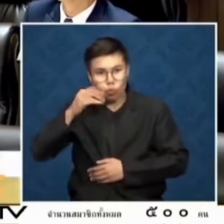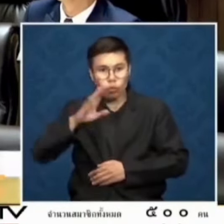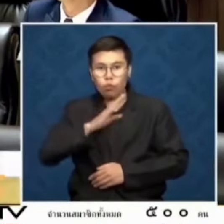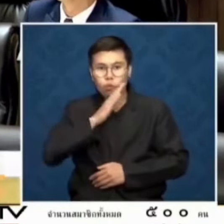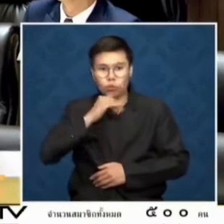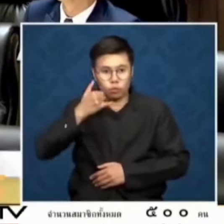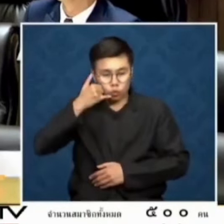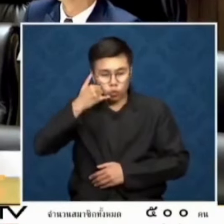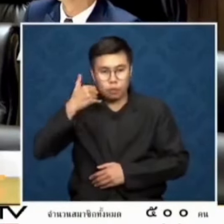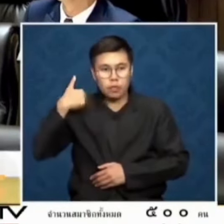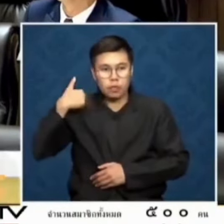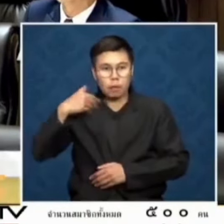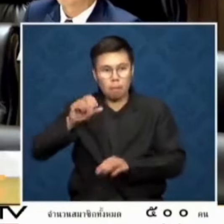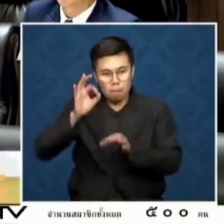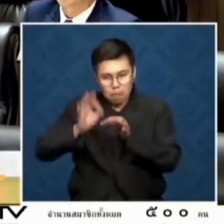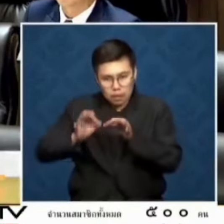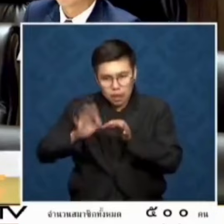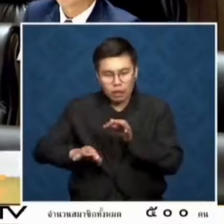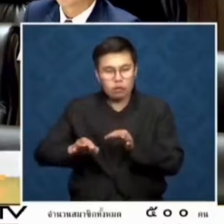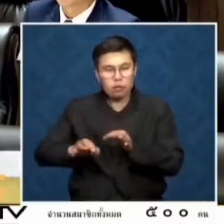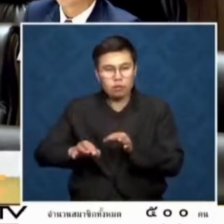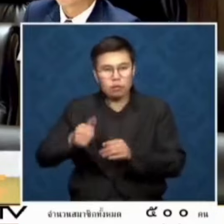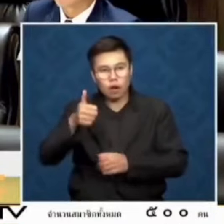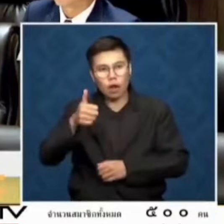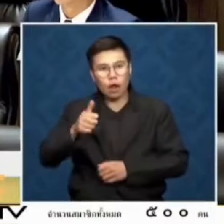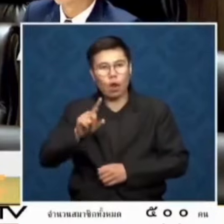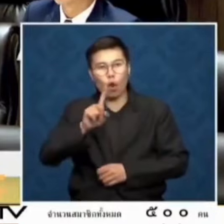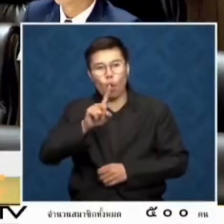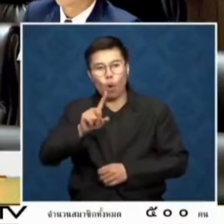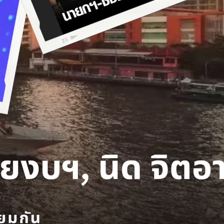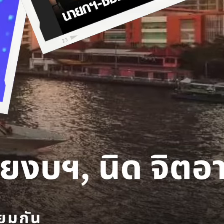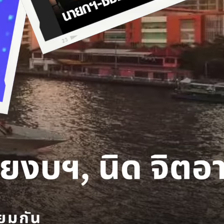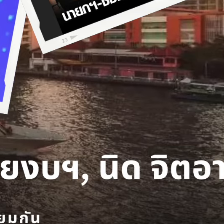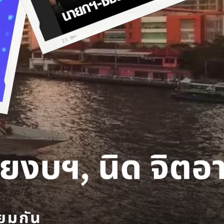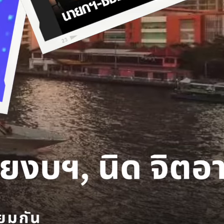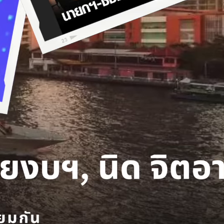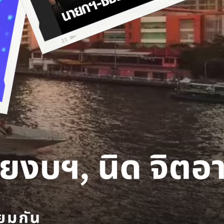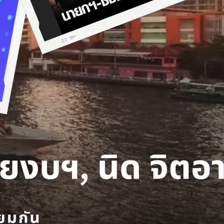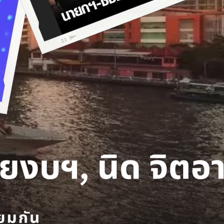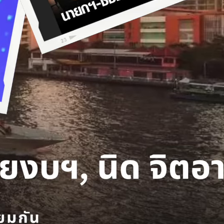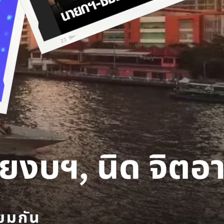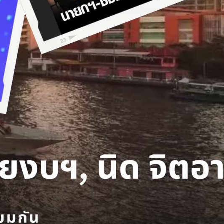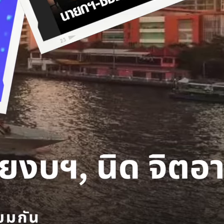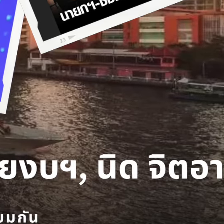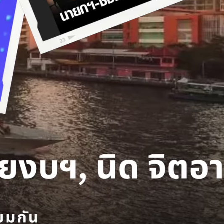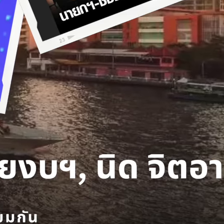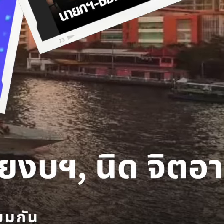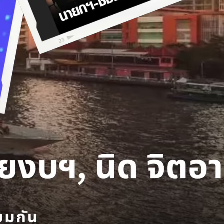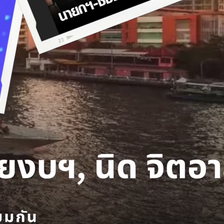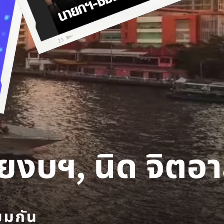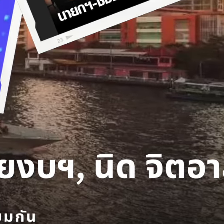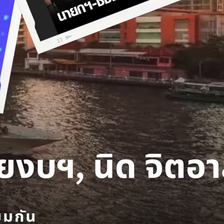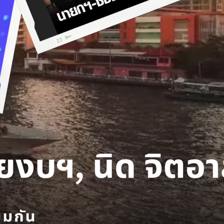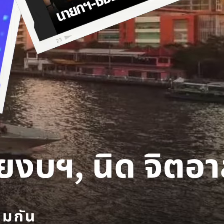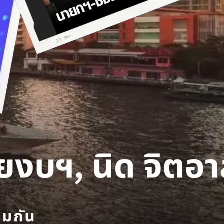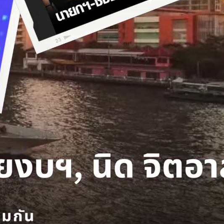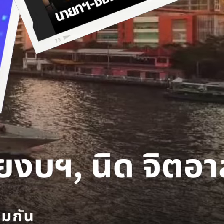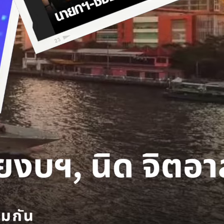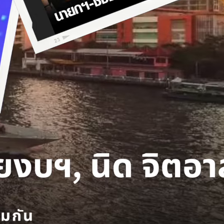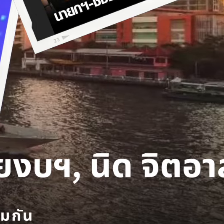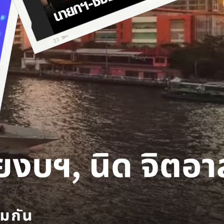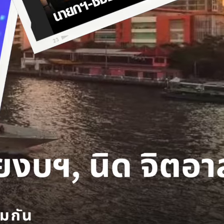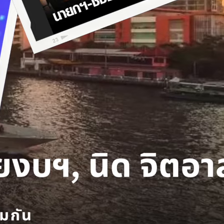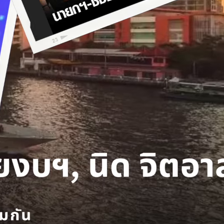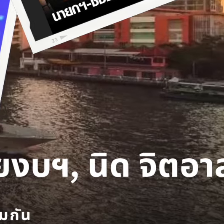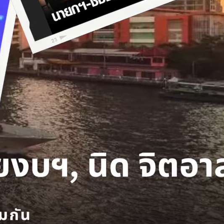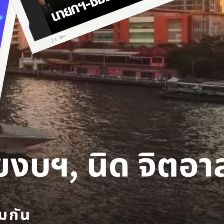ประหยัดงบประมาณของ call center ไปได้หลายร้อยล้านนะคะขอบคุณมากค่ะ ตามด้วยอีก2คนณัฐพงษ์เรื